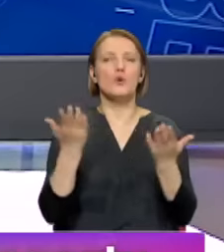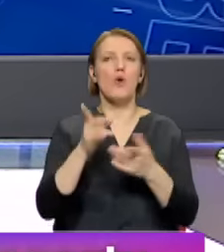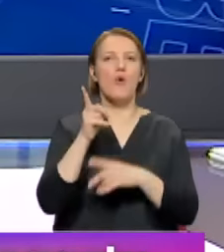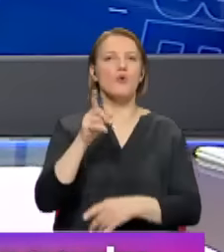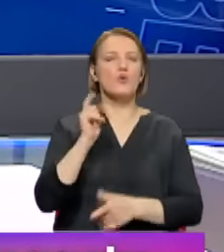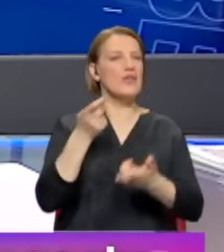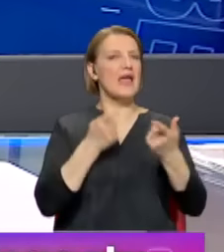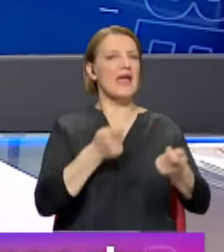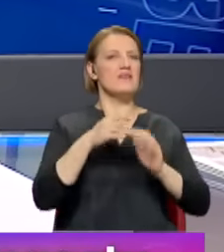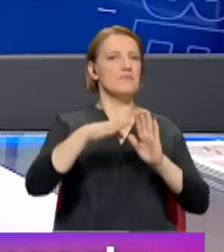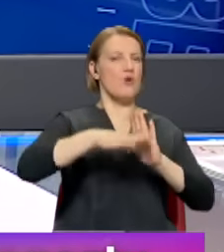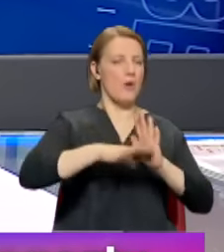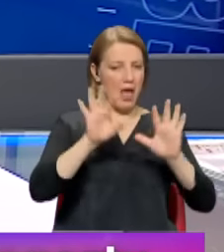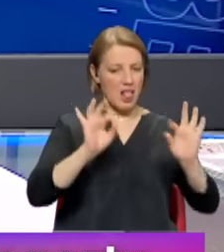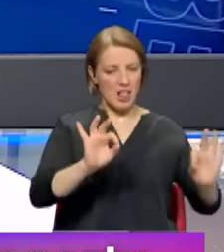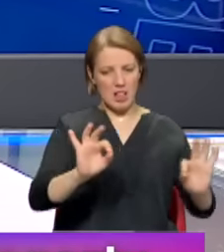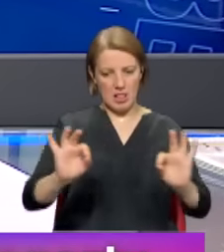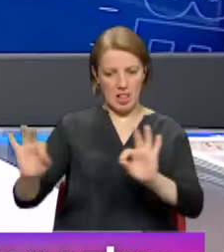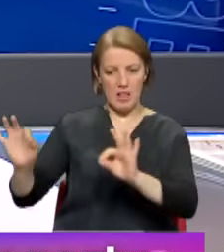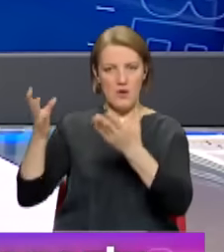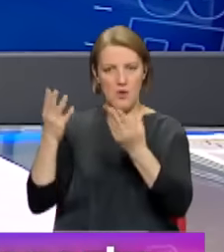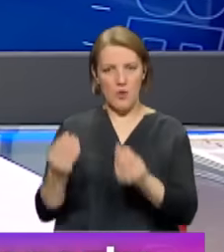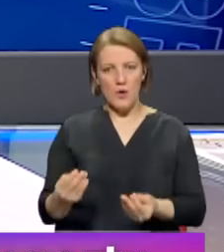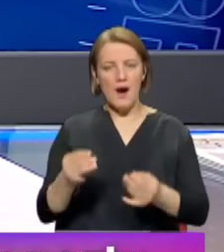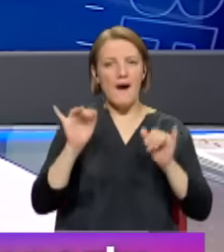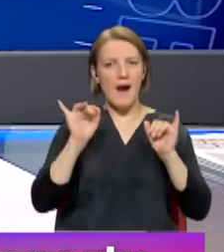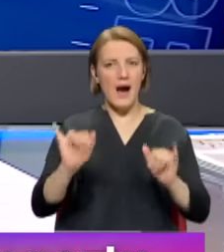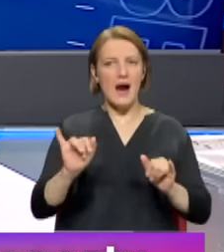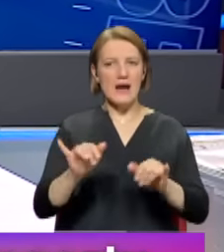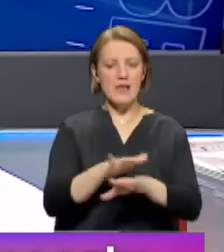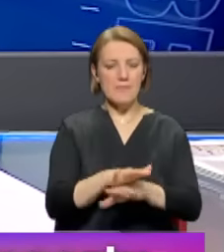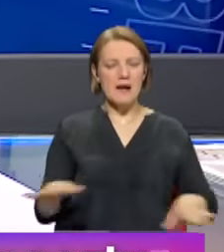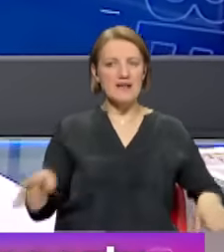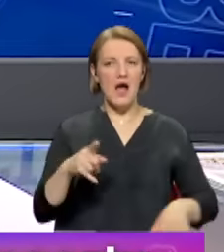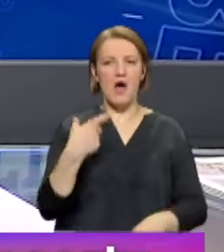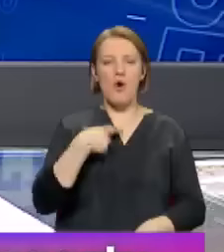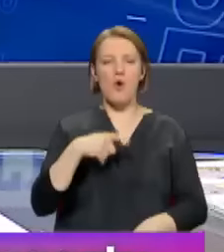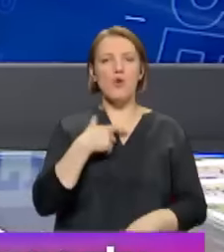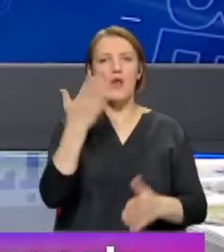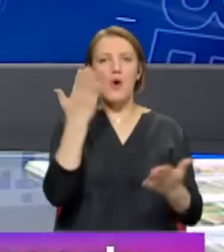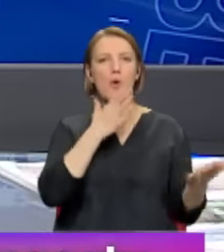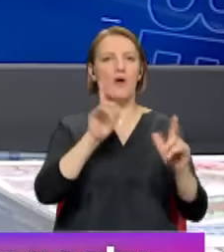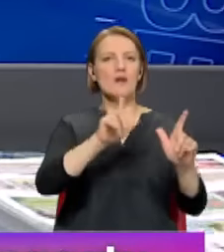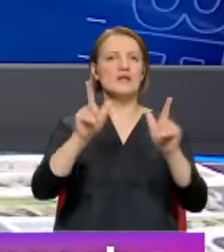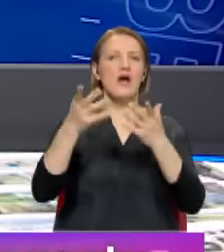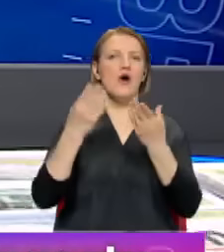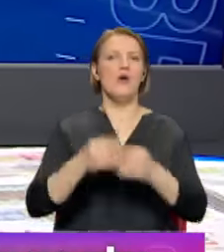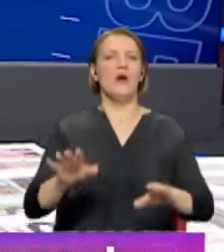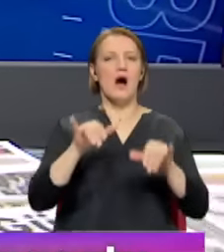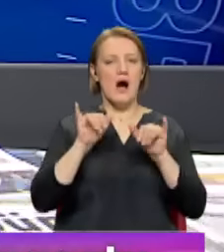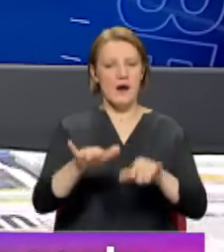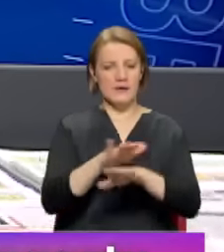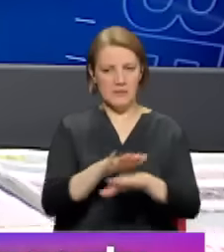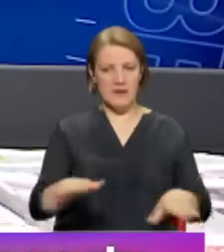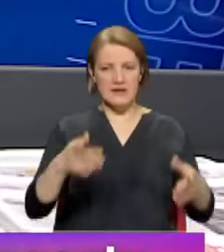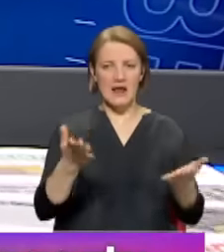günkü eğitim programı devam etseydi ve aynı sıralar bu kadar özel okullara da ihtiyaç olmayacaktı. Aynı